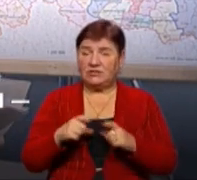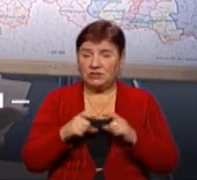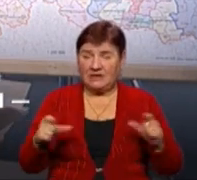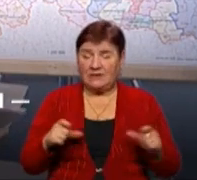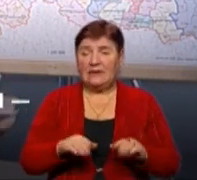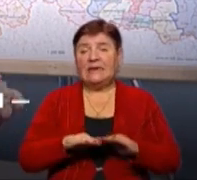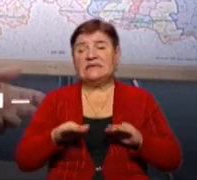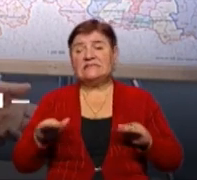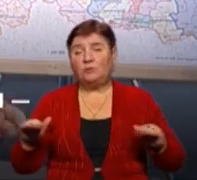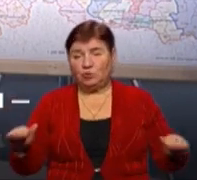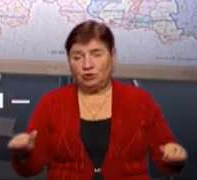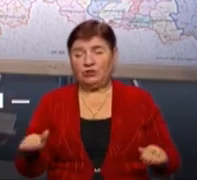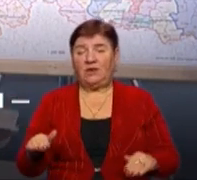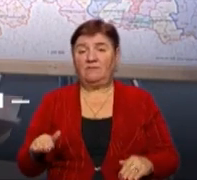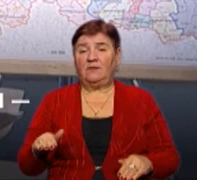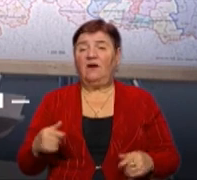шкіл, садочків,